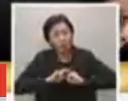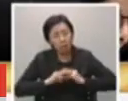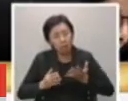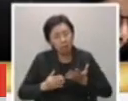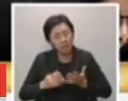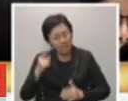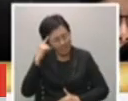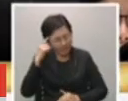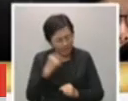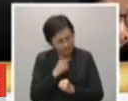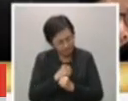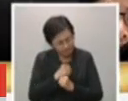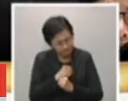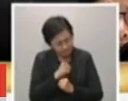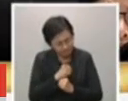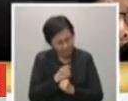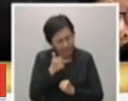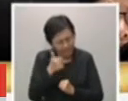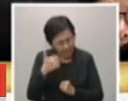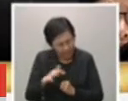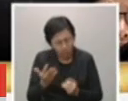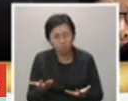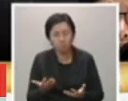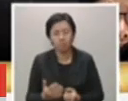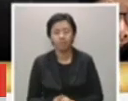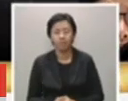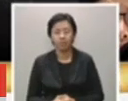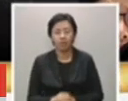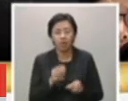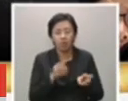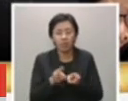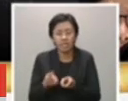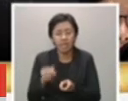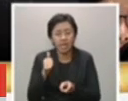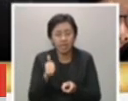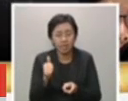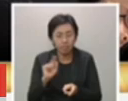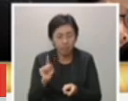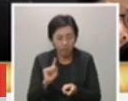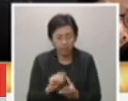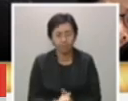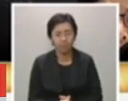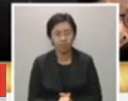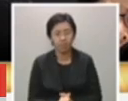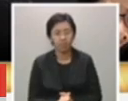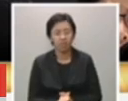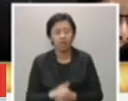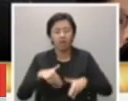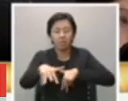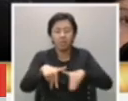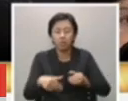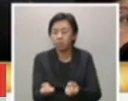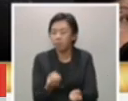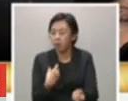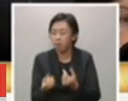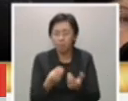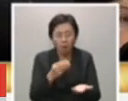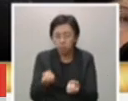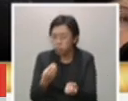ได้ทำมาทั้งหมดเนี่ยมันดีแล้วแต่วิธีการที่ดีที่สุดคือการฟังเสียงของพี่น้องประชาชน